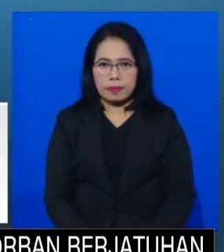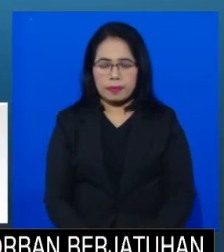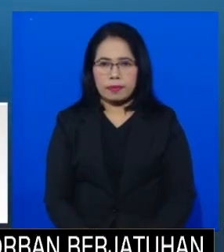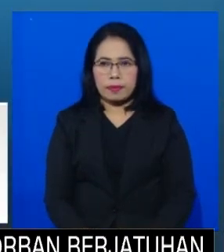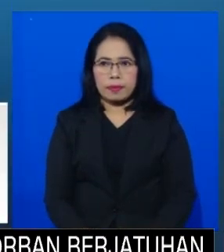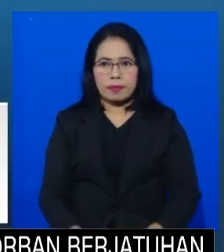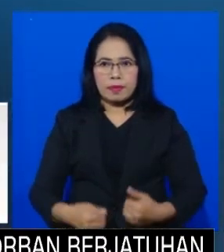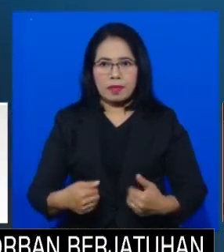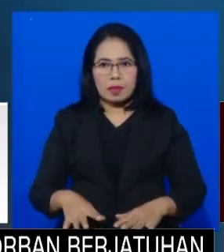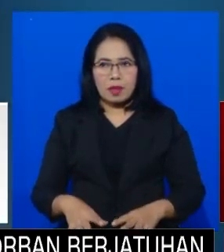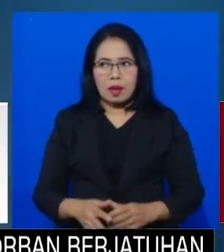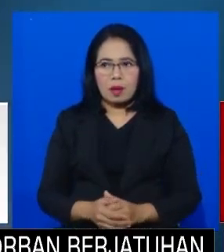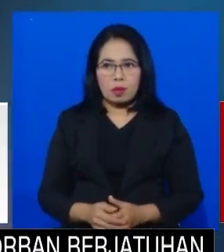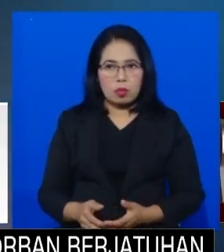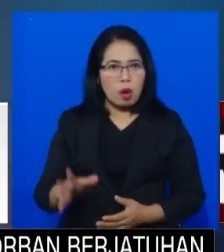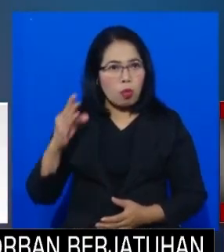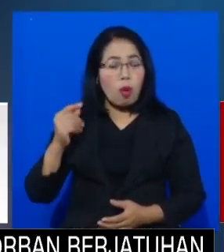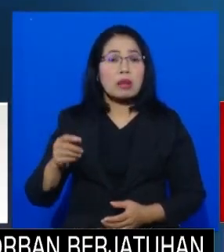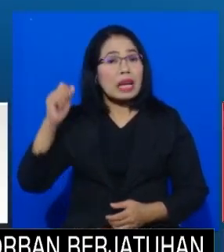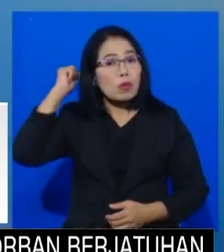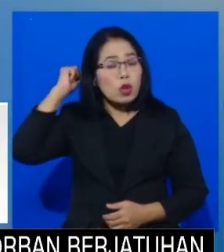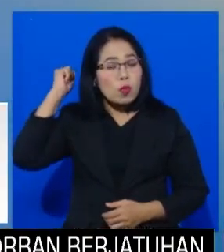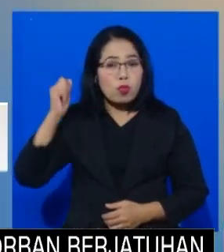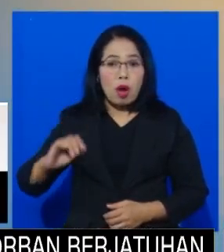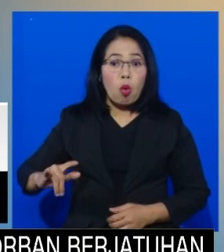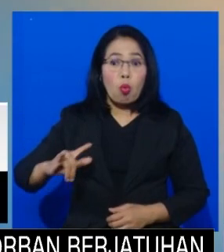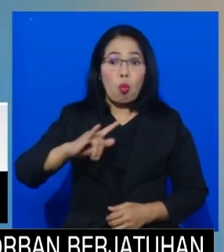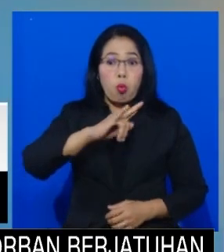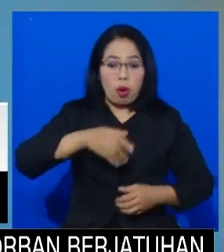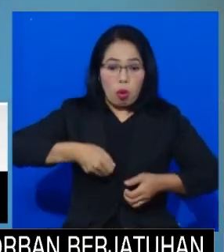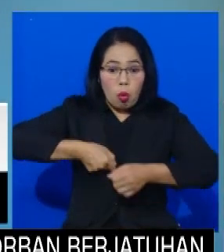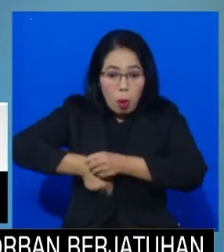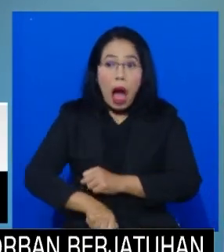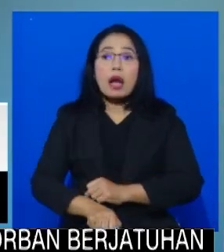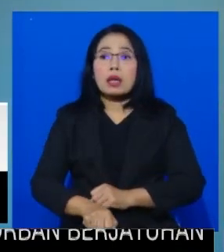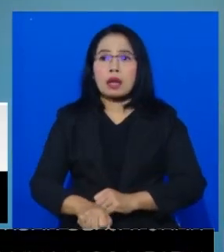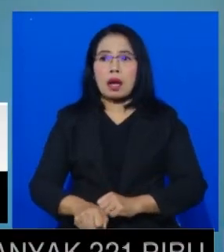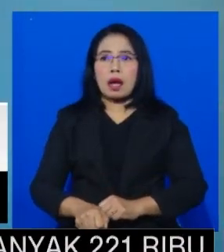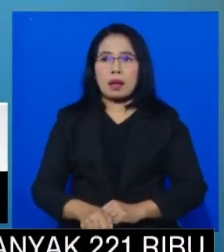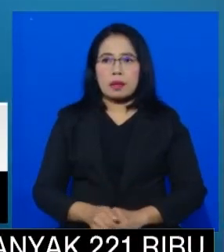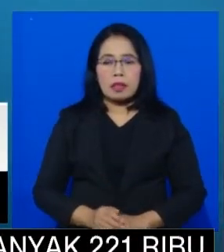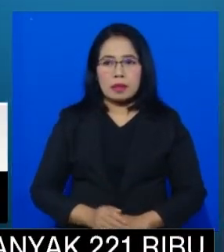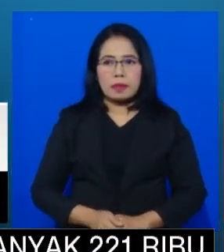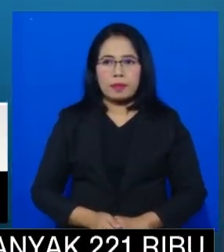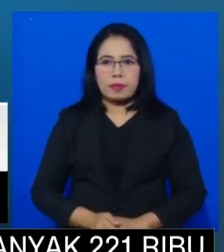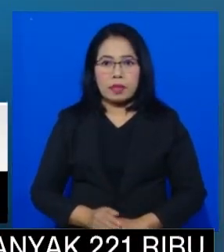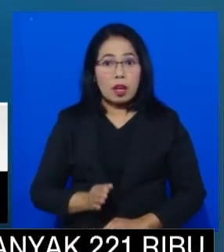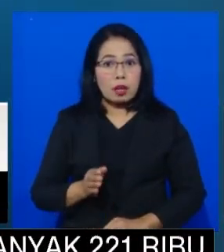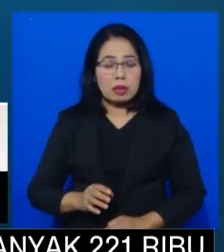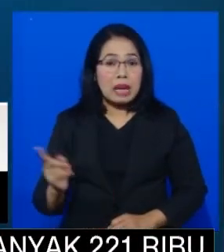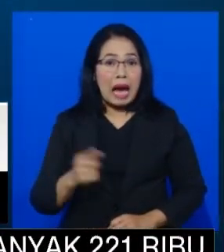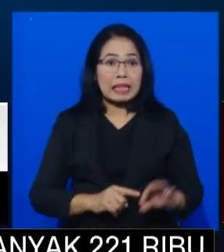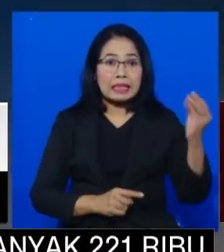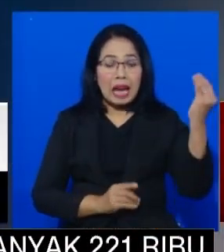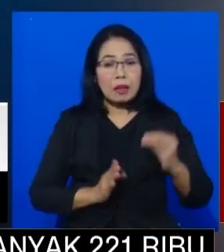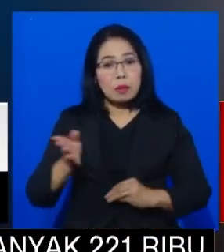Setelah heboh, seorang ibu yang melahirkan di pesawat dalam penerbangan Pelita Air rute Bandara Soekarno-Hatta menuju Bandara Juanda Surabaya pada 27